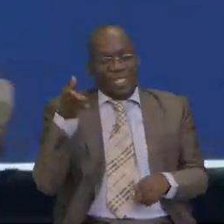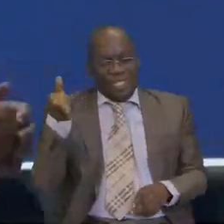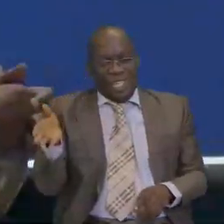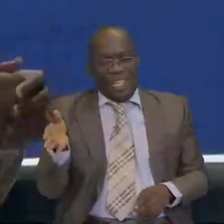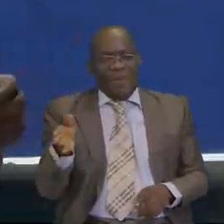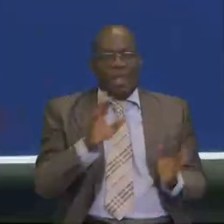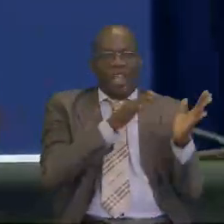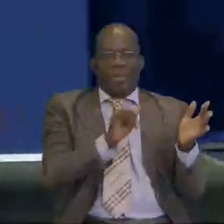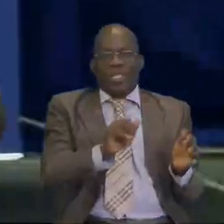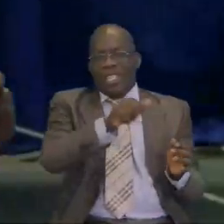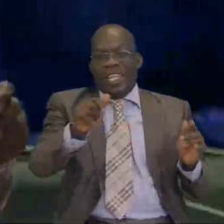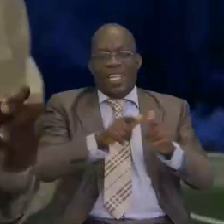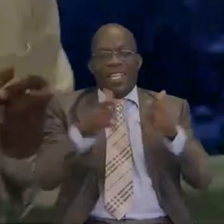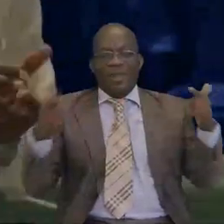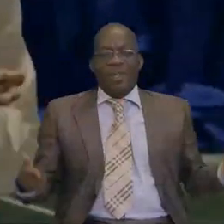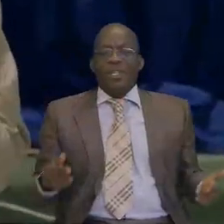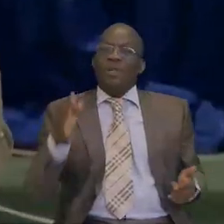espérant notre grand prédicateur.